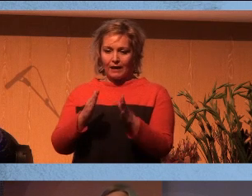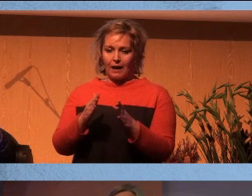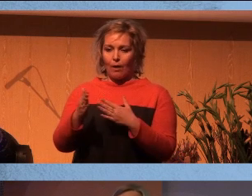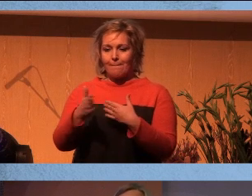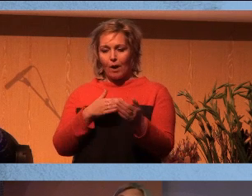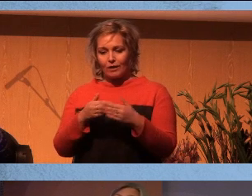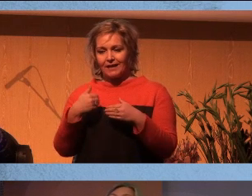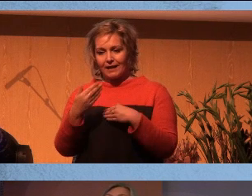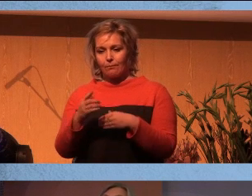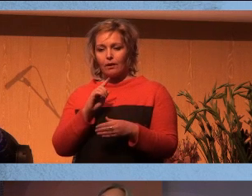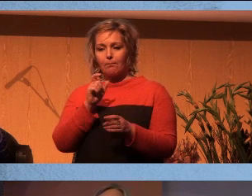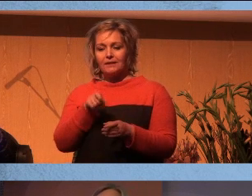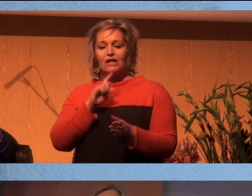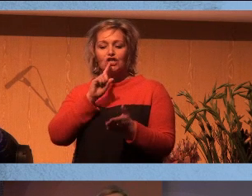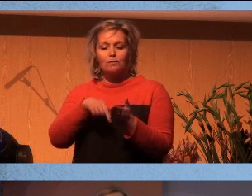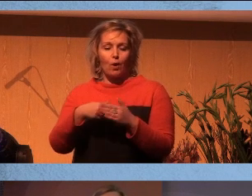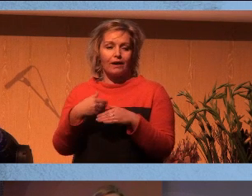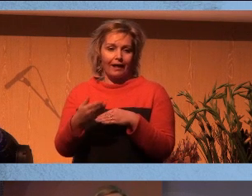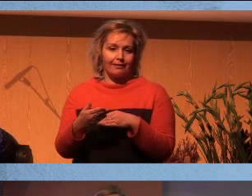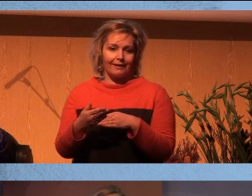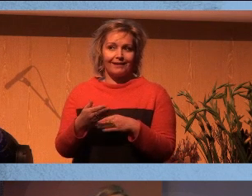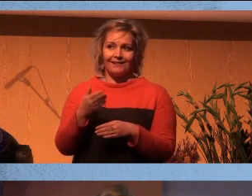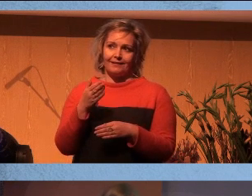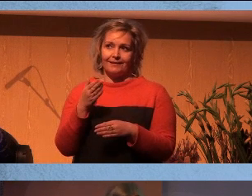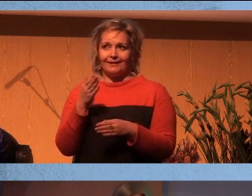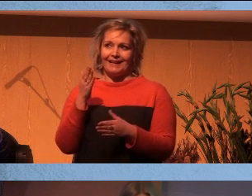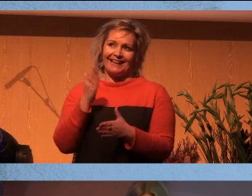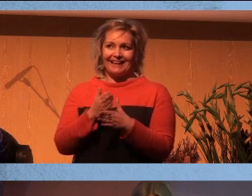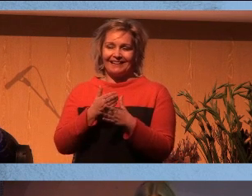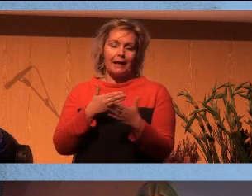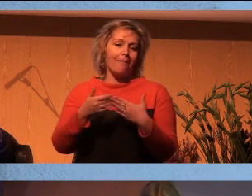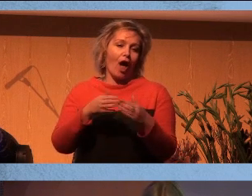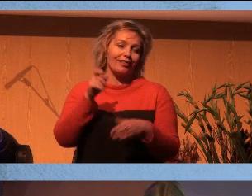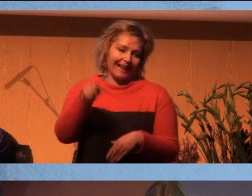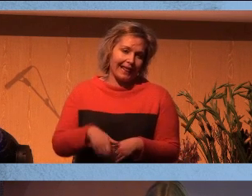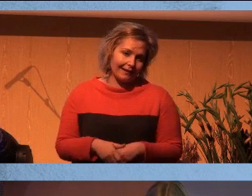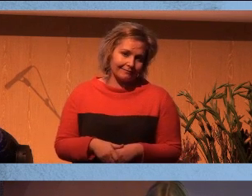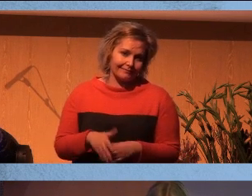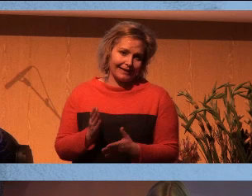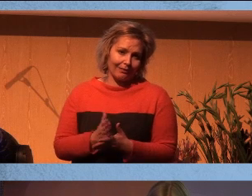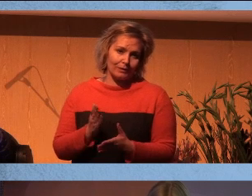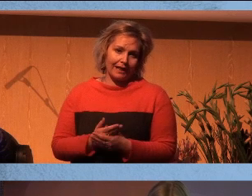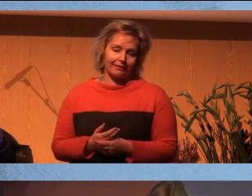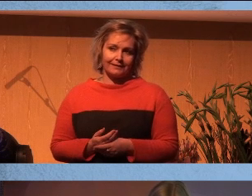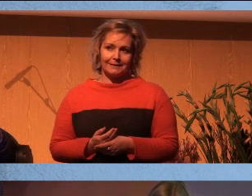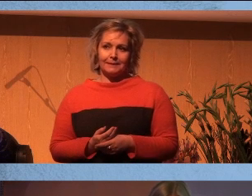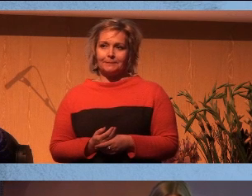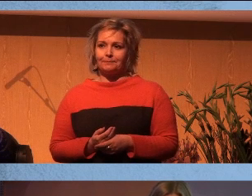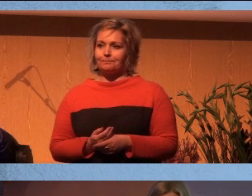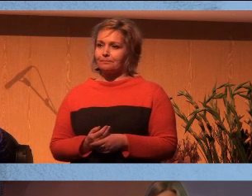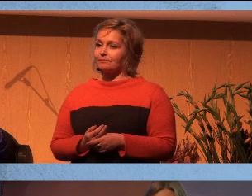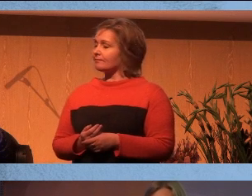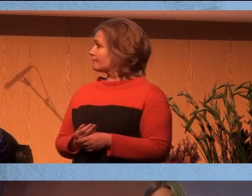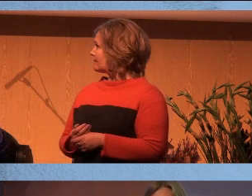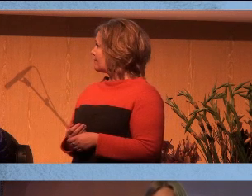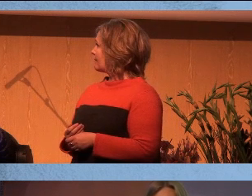pasienter etterspør riktig behandling, rett og slett.